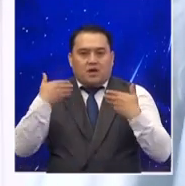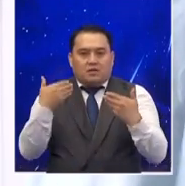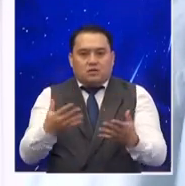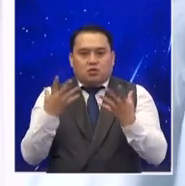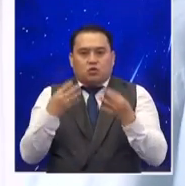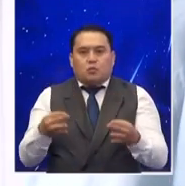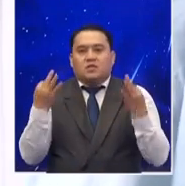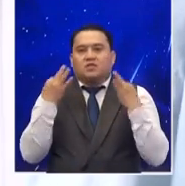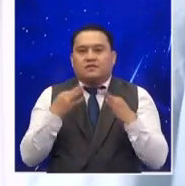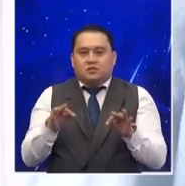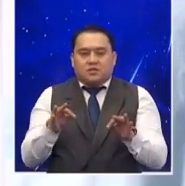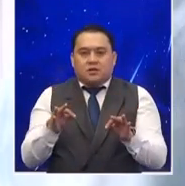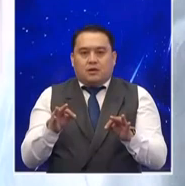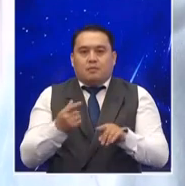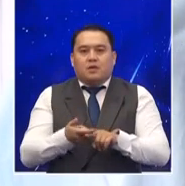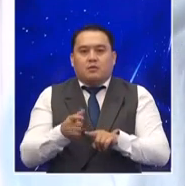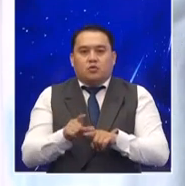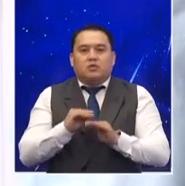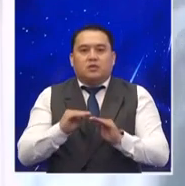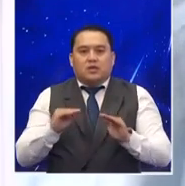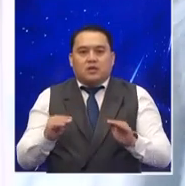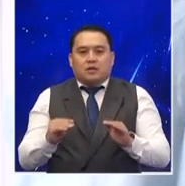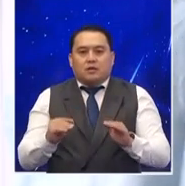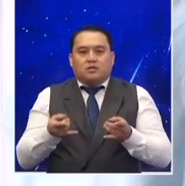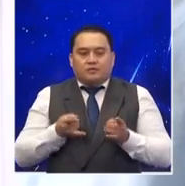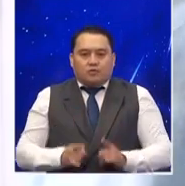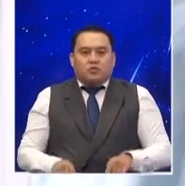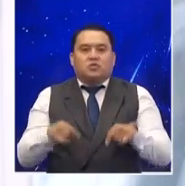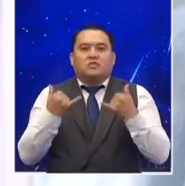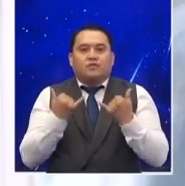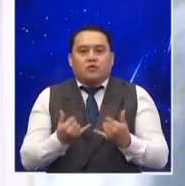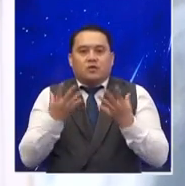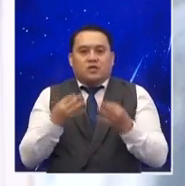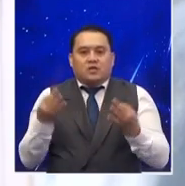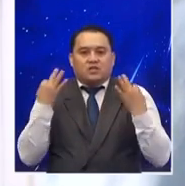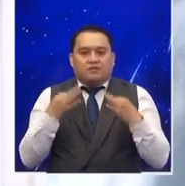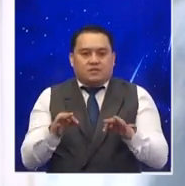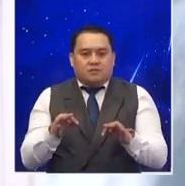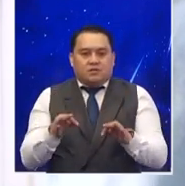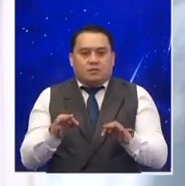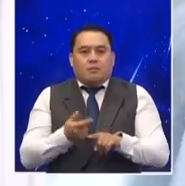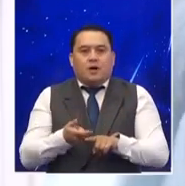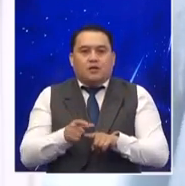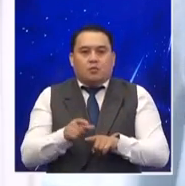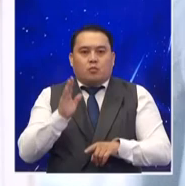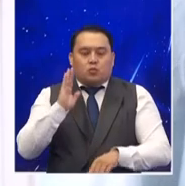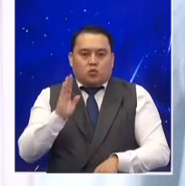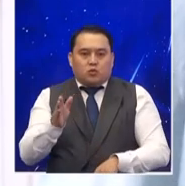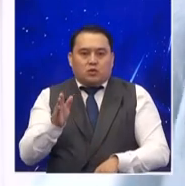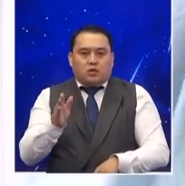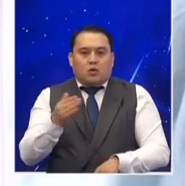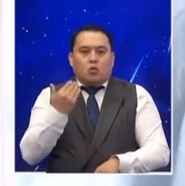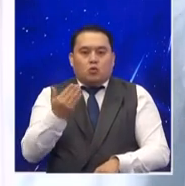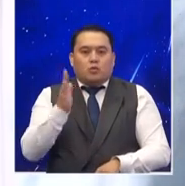с Днем независимости, потому что эти дети появились сегодня, День независимости. Поэтому пусть у